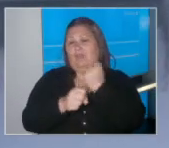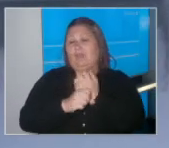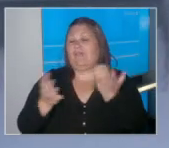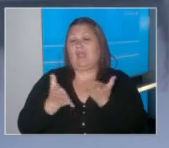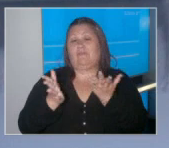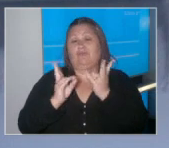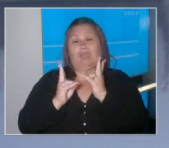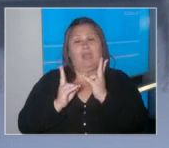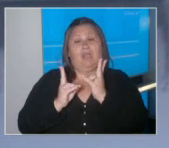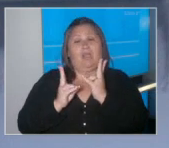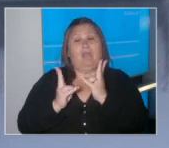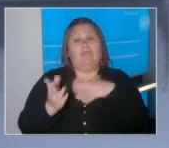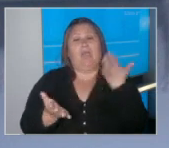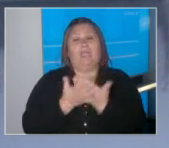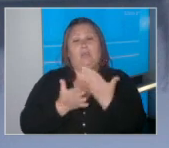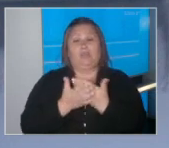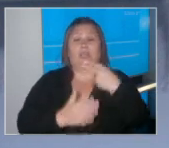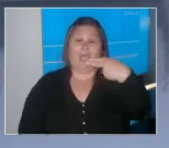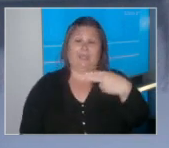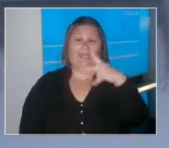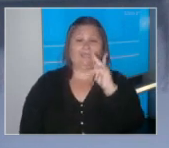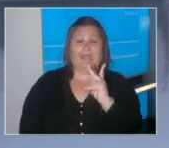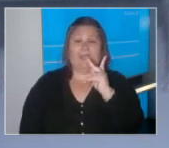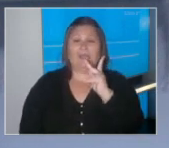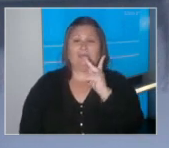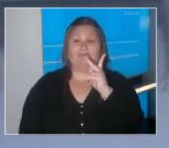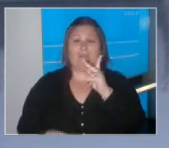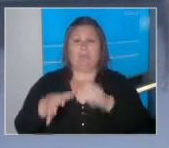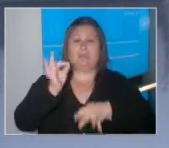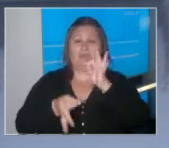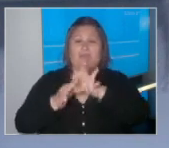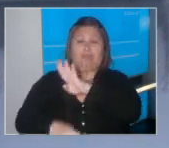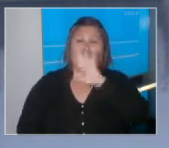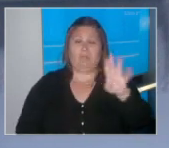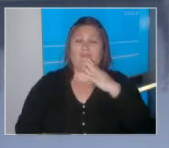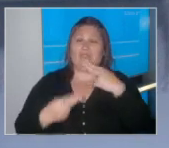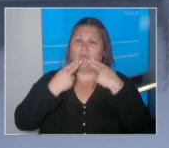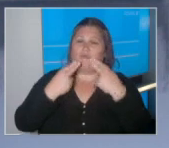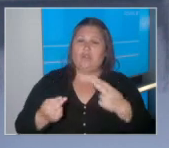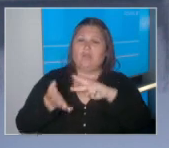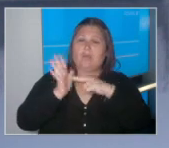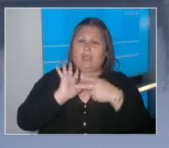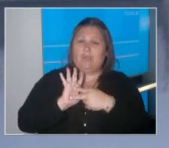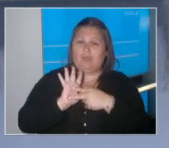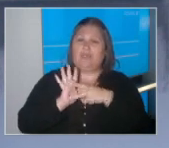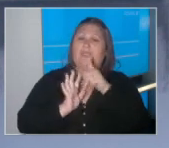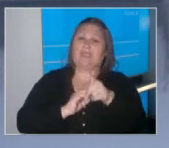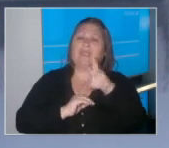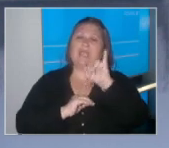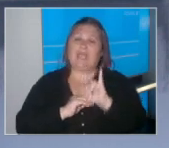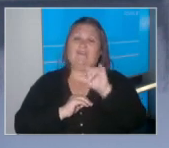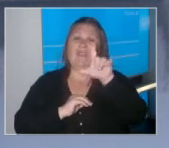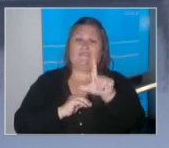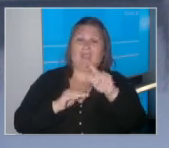שלא, בעדותה של הדס קליין במשפט ראש הממשלה לשעבר נתניהו והתגובות אליה. במערכת הפוליטית, הנה יריב לוין